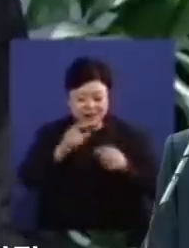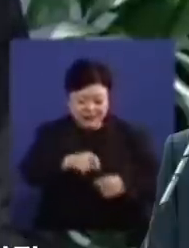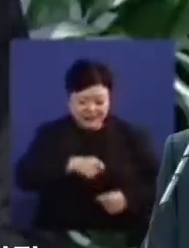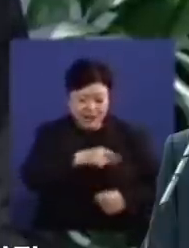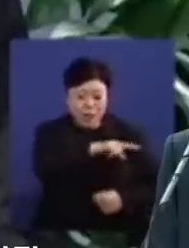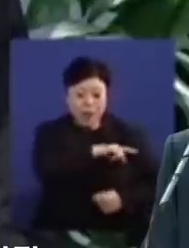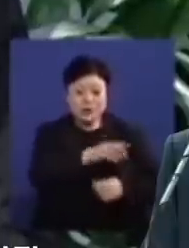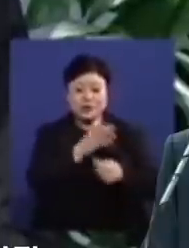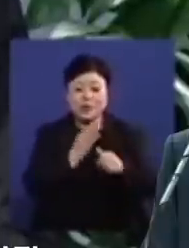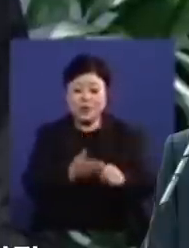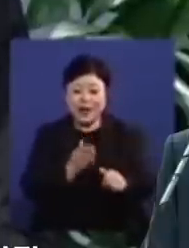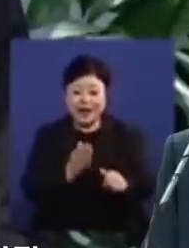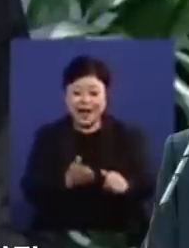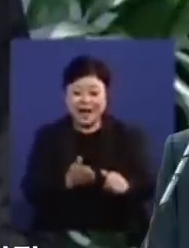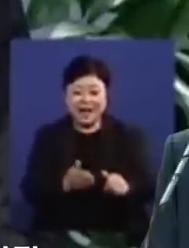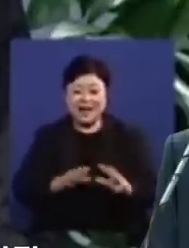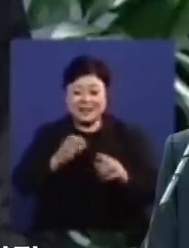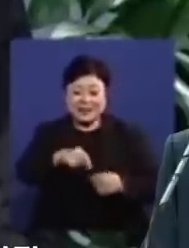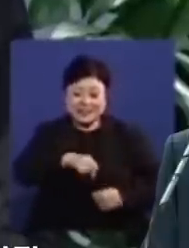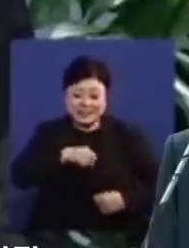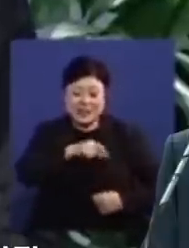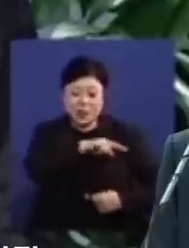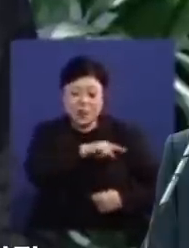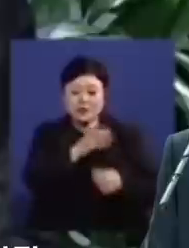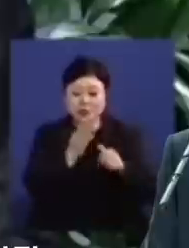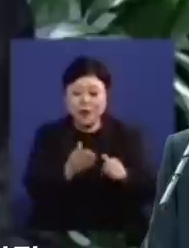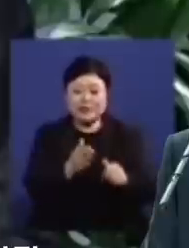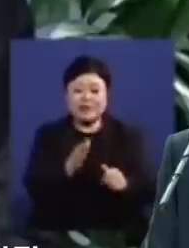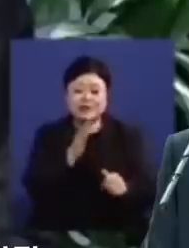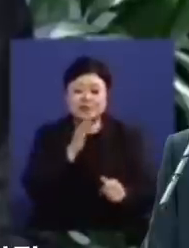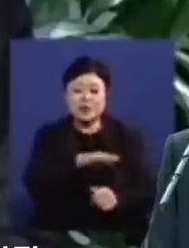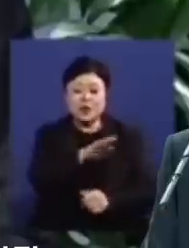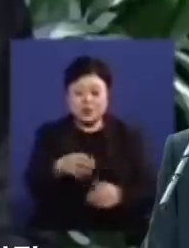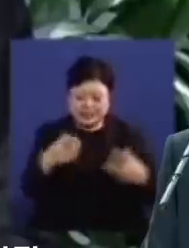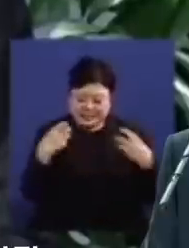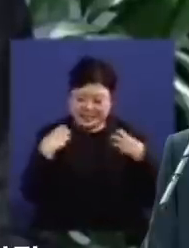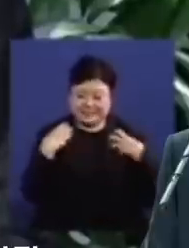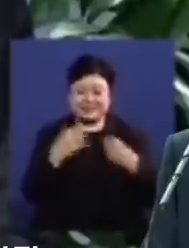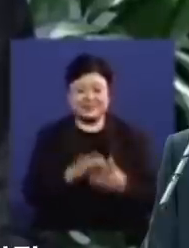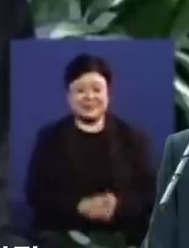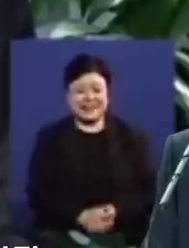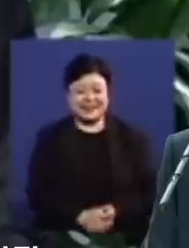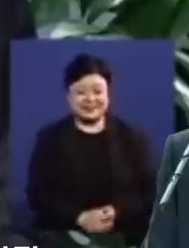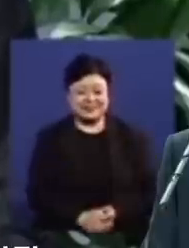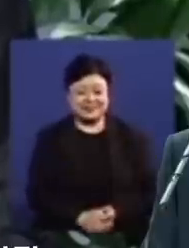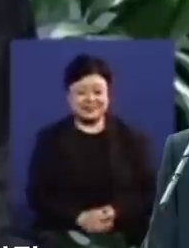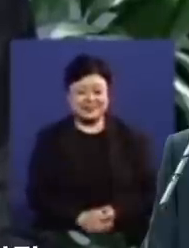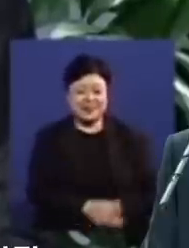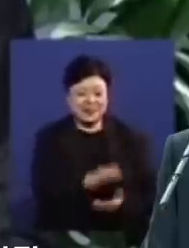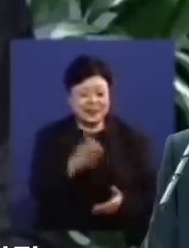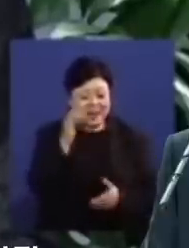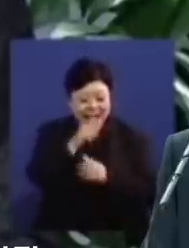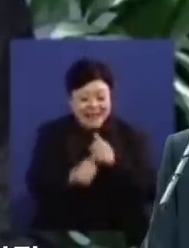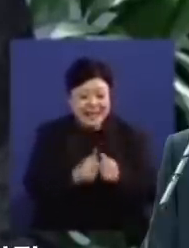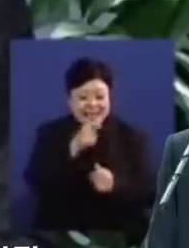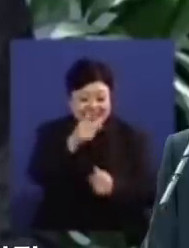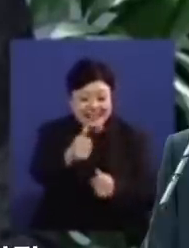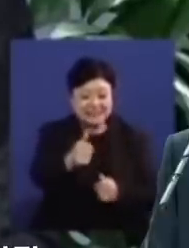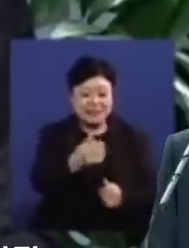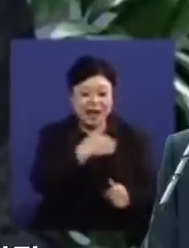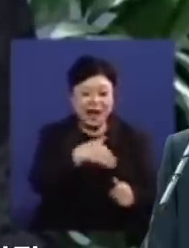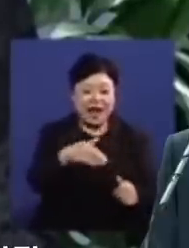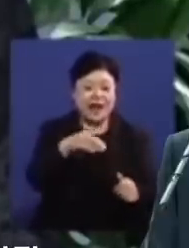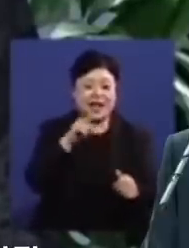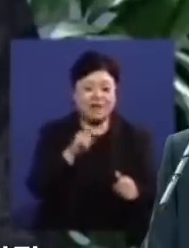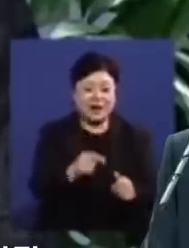먼저 구하라고 했으니 그 나라와 그 일을 먼저 구하는 것이 우리의 의무인 것입니다. 우리가 하나님의 나라와